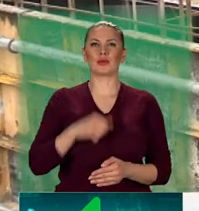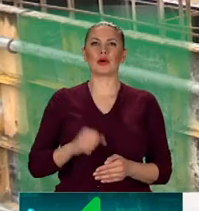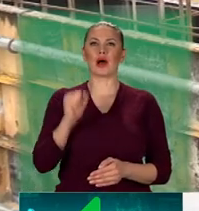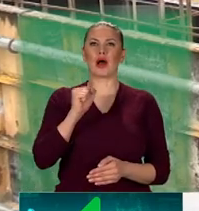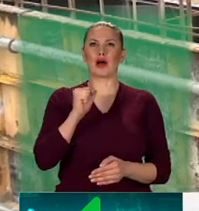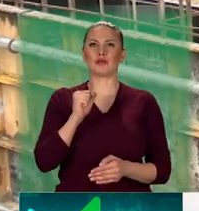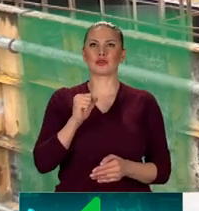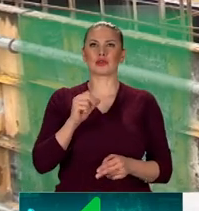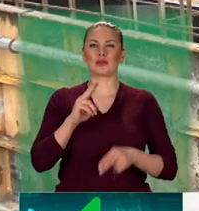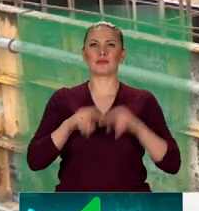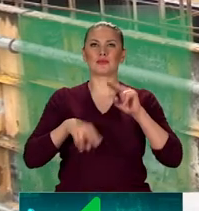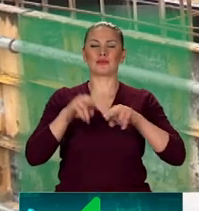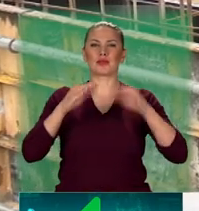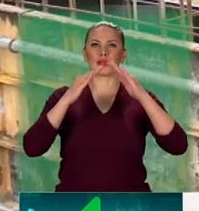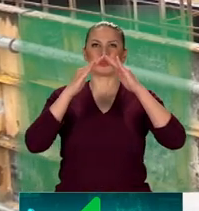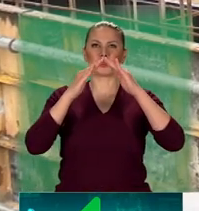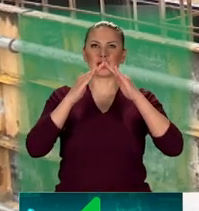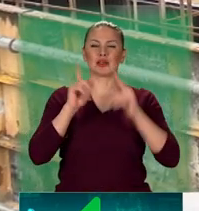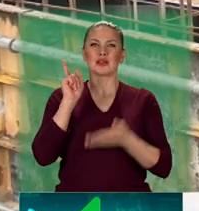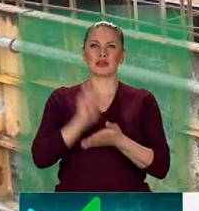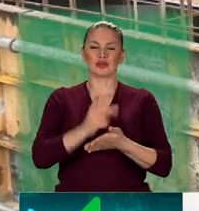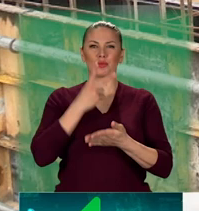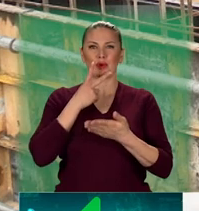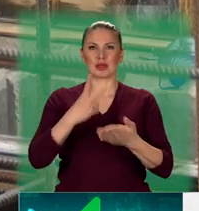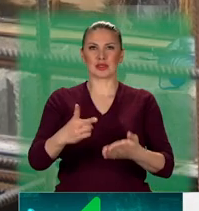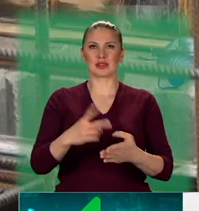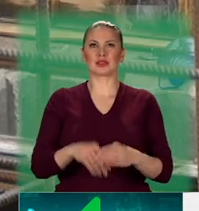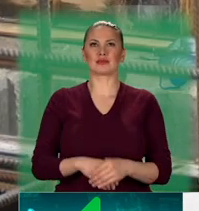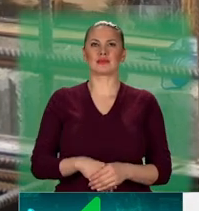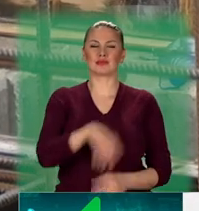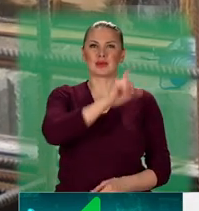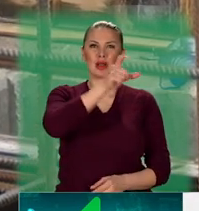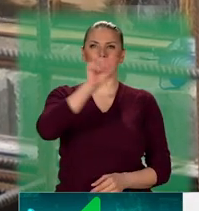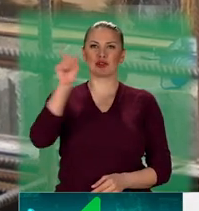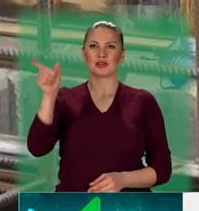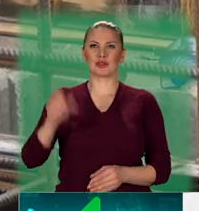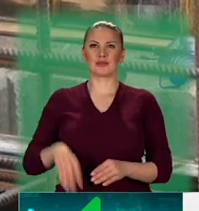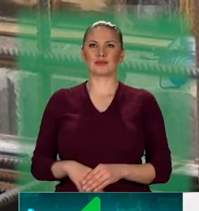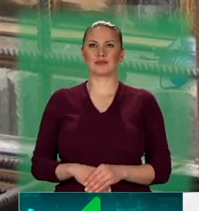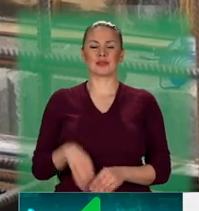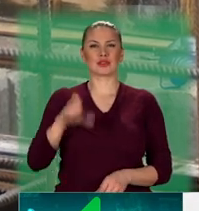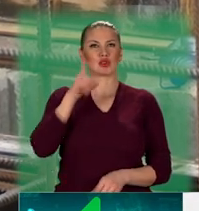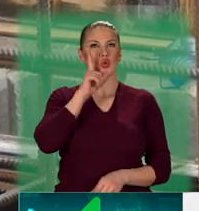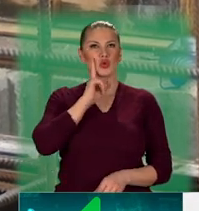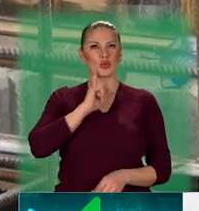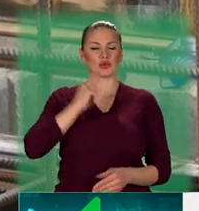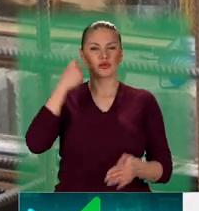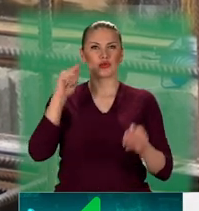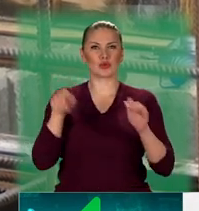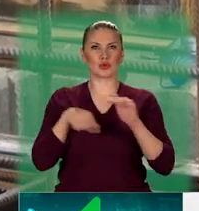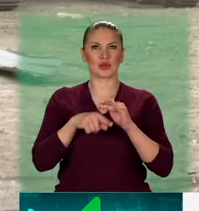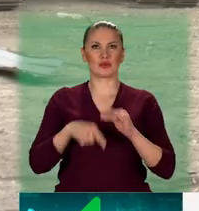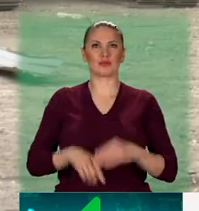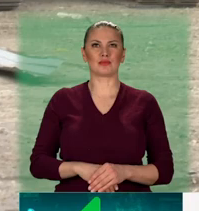графику, здание должно явить себя горожанам. Теплое, красивое и, в отличие от старого, с удобствами внутри, а не во